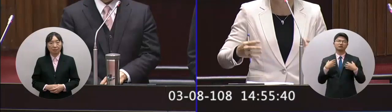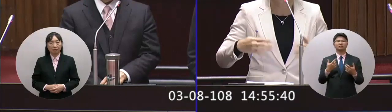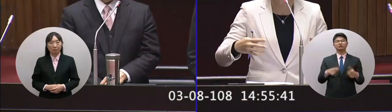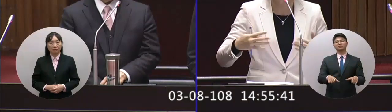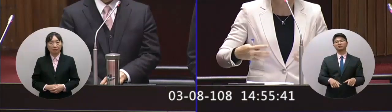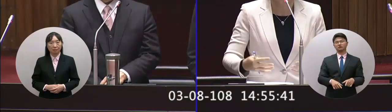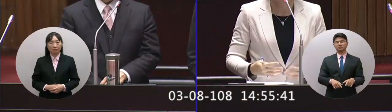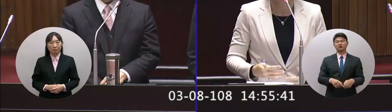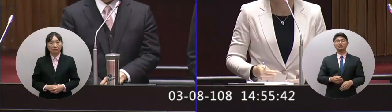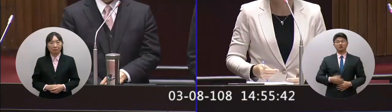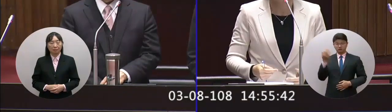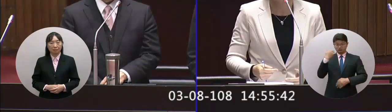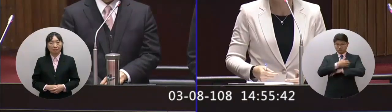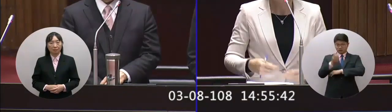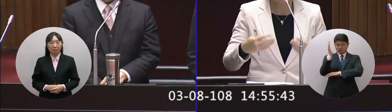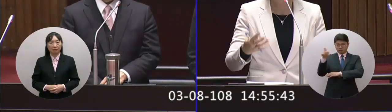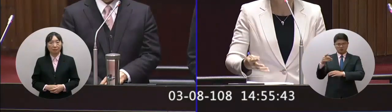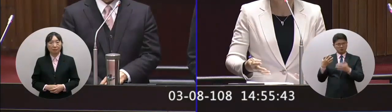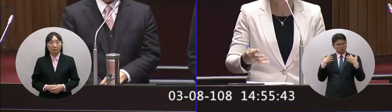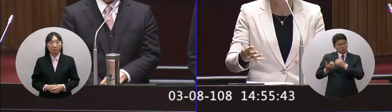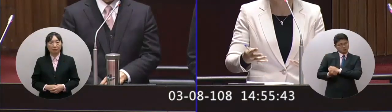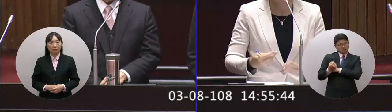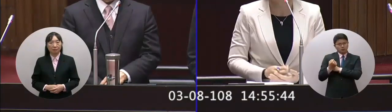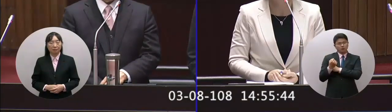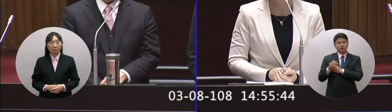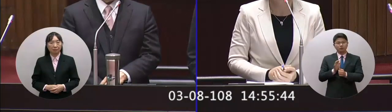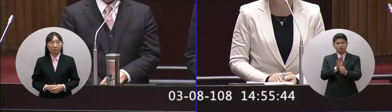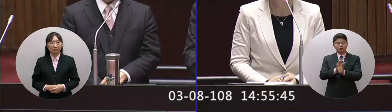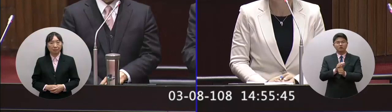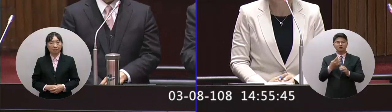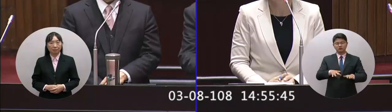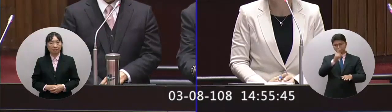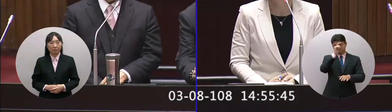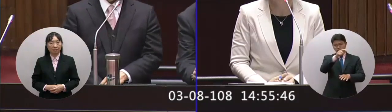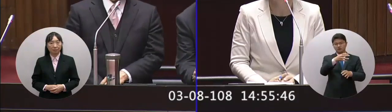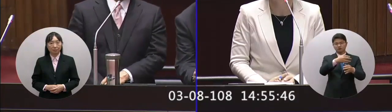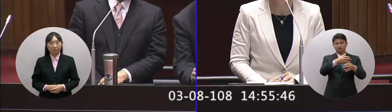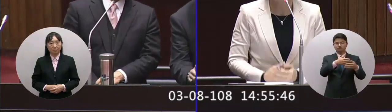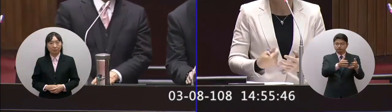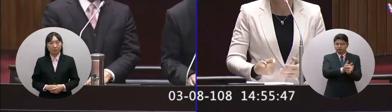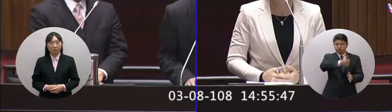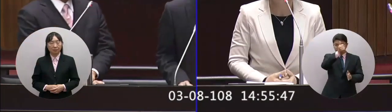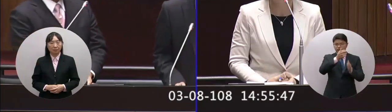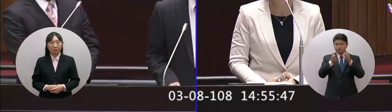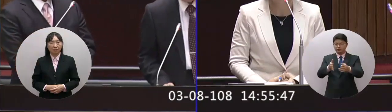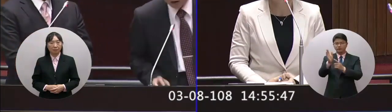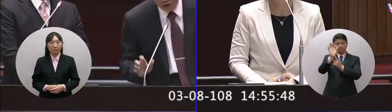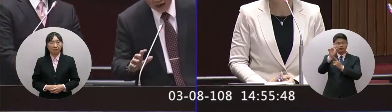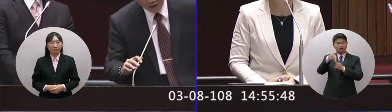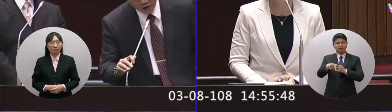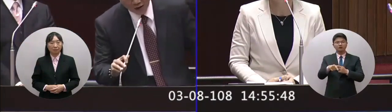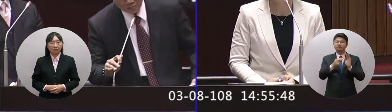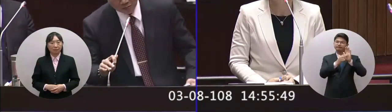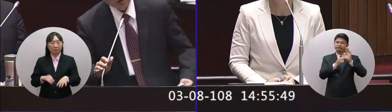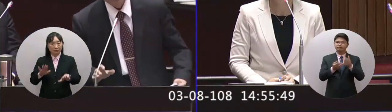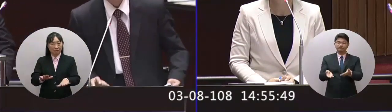边哈，就是也非常积极在参与。那我是不是可以请部长，可以针对这个风力发电的部分，你可以来做说明一下？ 好，